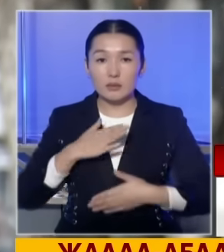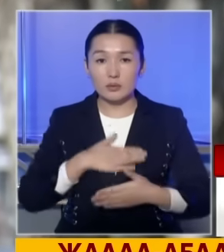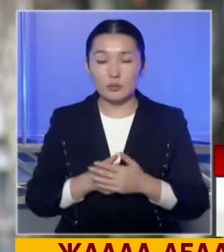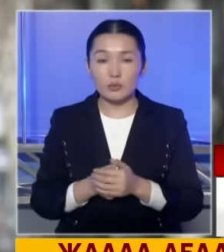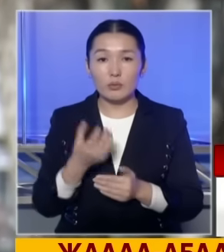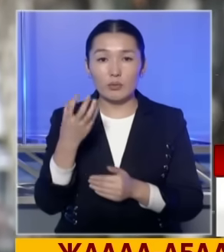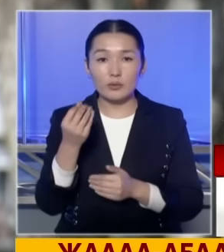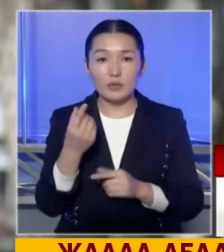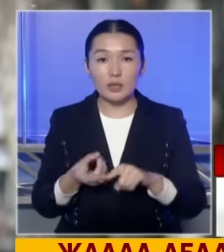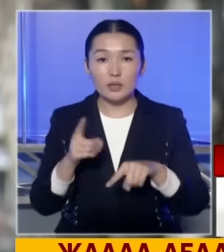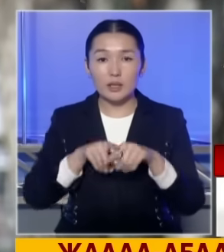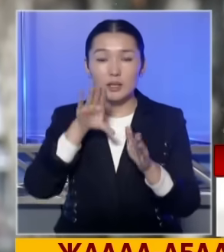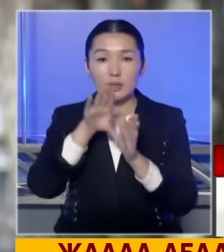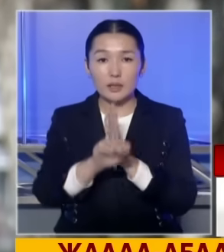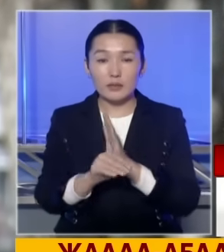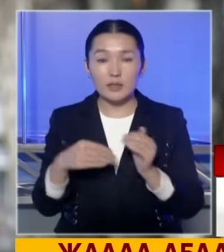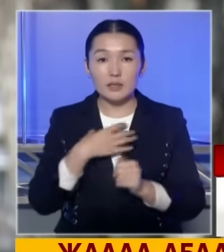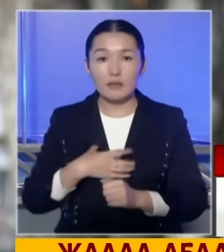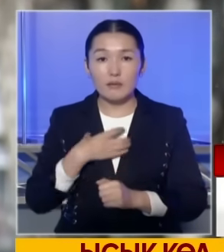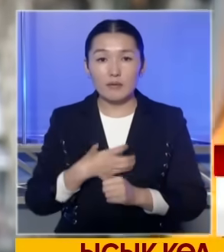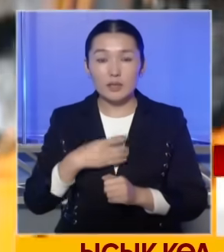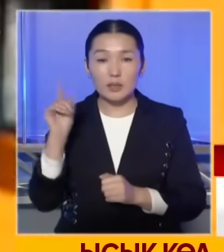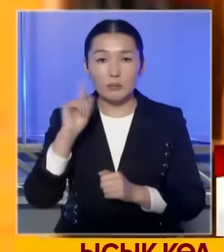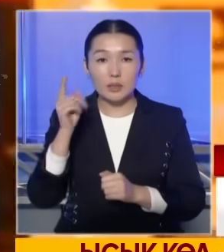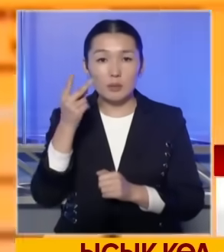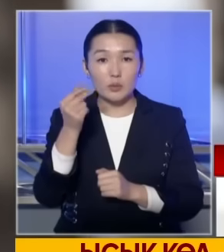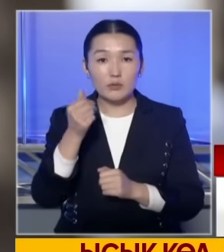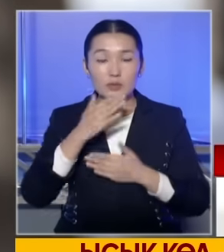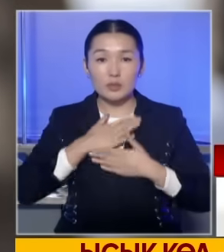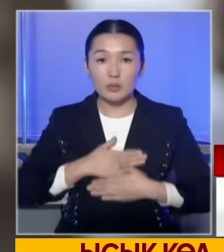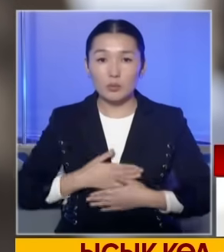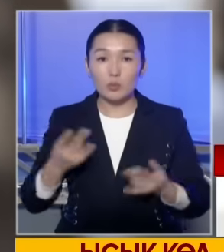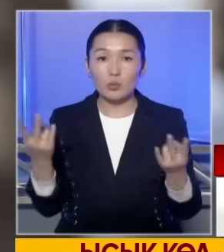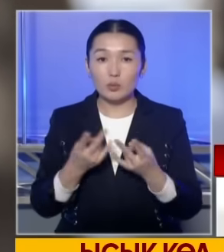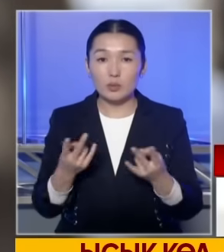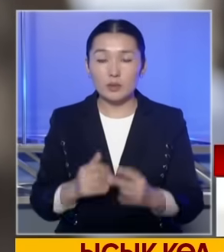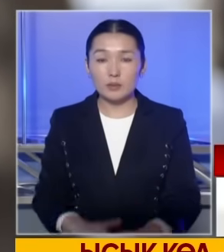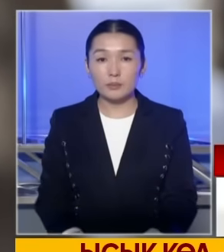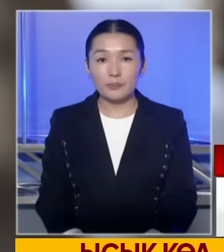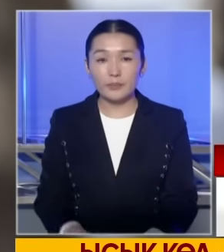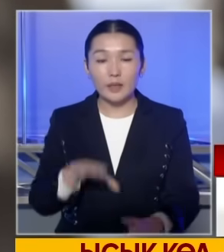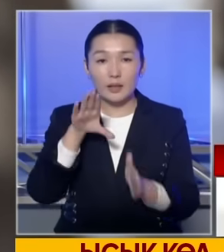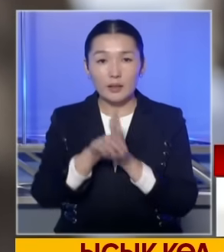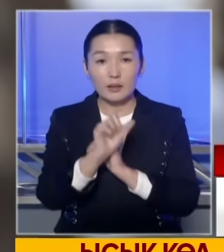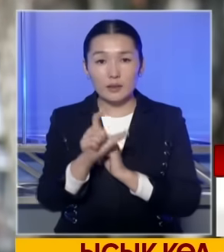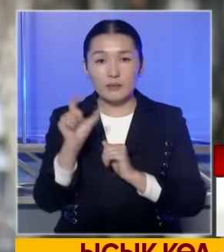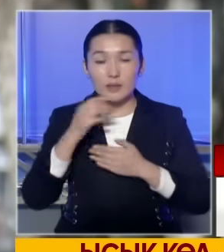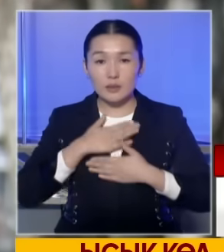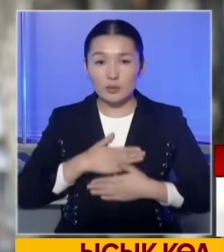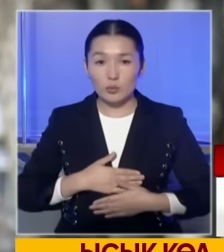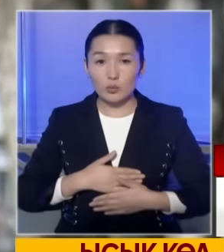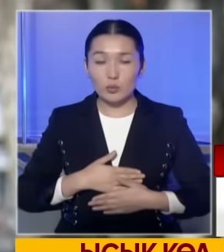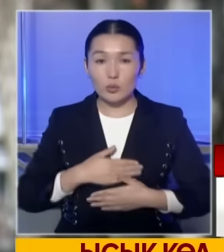Анын үстүнө бул инвесторлор үчүн да маанилүү. Себеби акча тынчтыкты сүйөт деген сөз бар эмеспи? Инвесторлор да тынчтык өкүм сүрүп